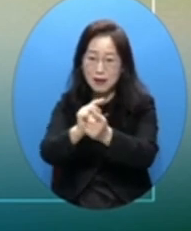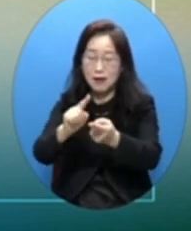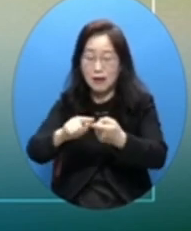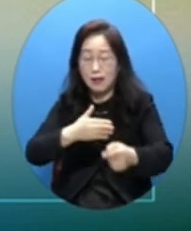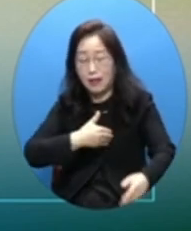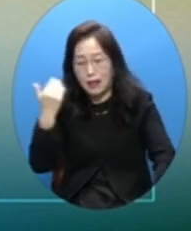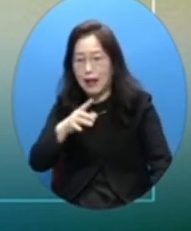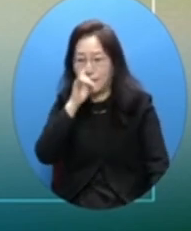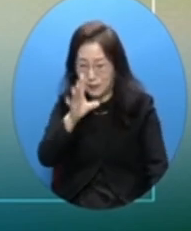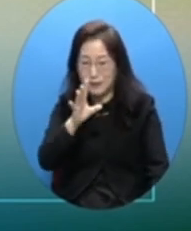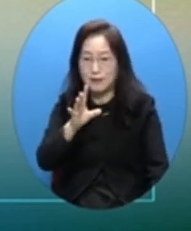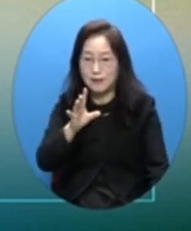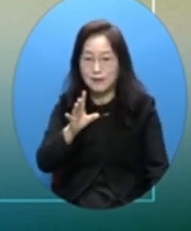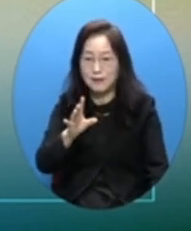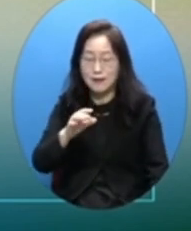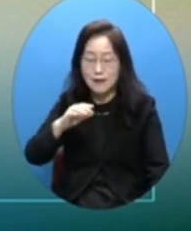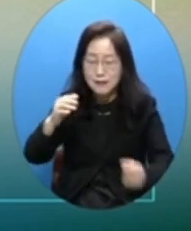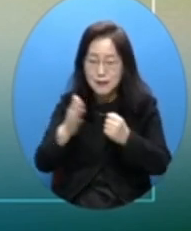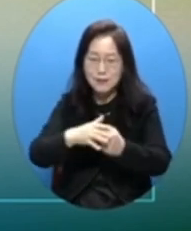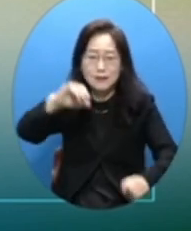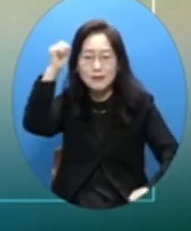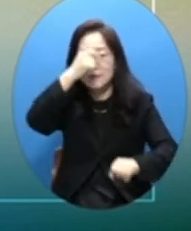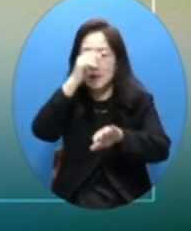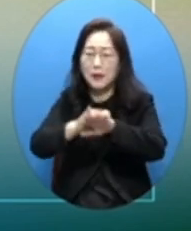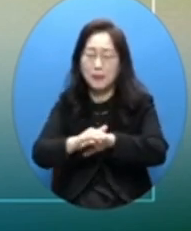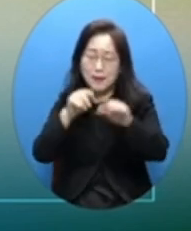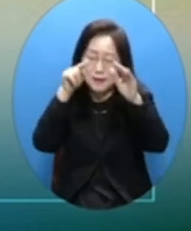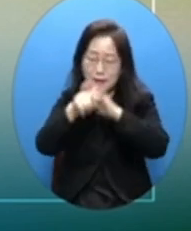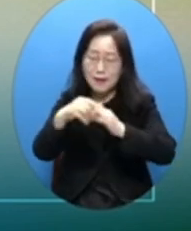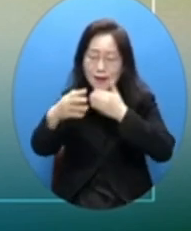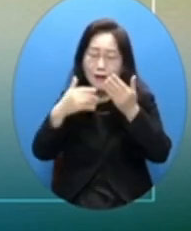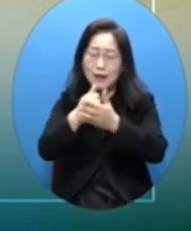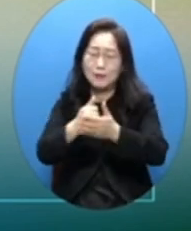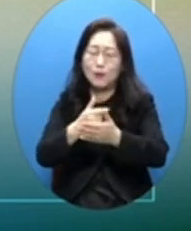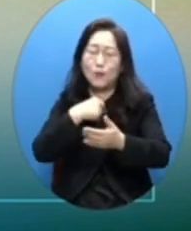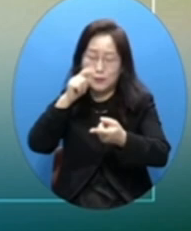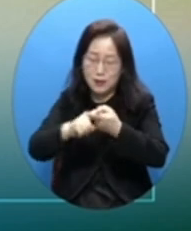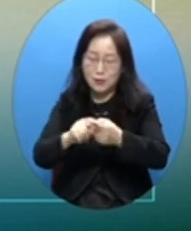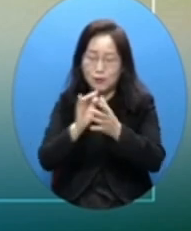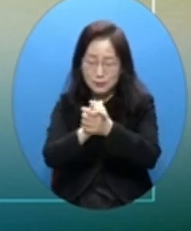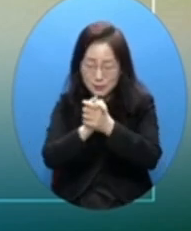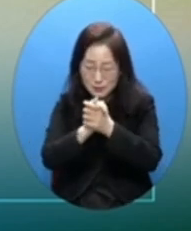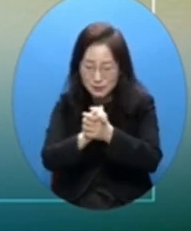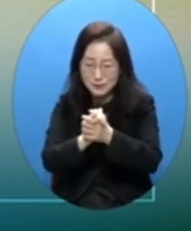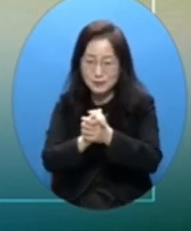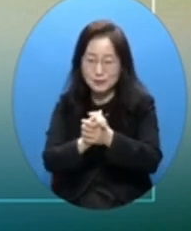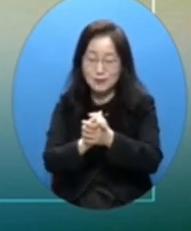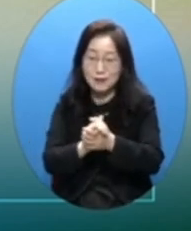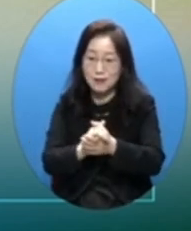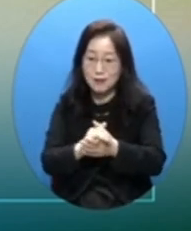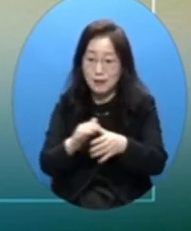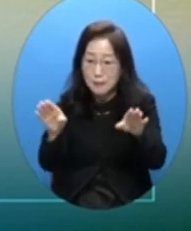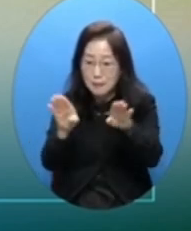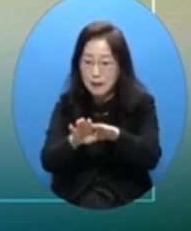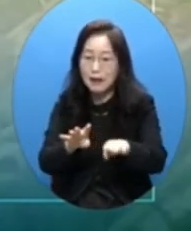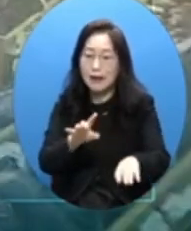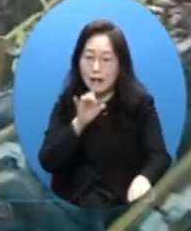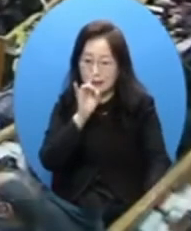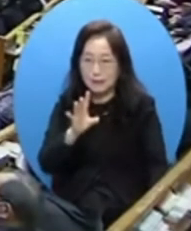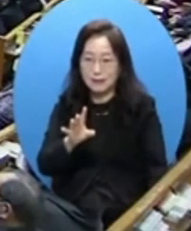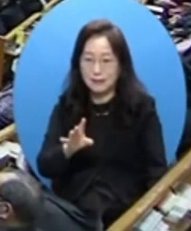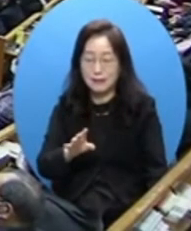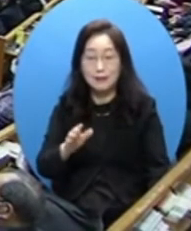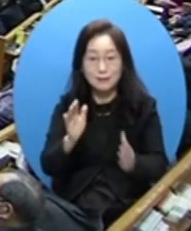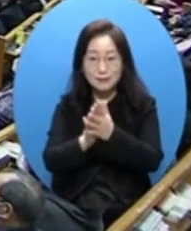있겠는가 나는 새벽기도에 나가 하나님께 소원을 말씀드리는 일을 단어로도 걸을 수 없었다 할렐루야